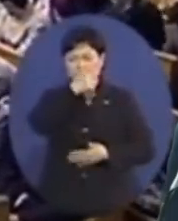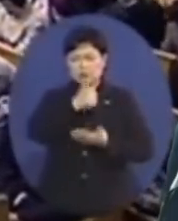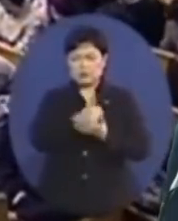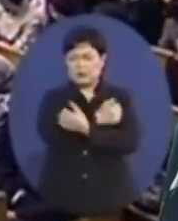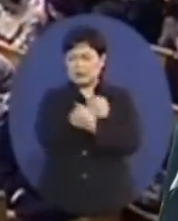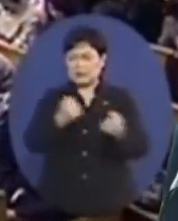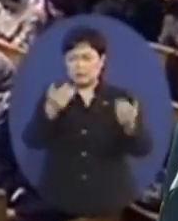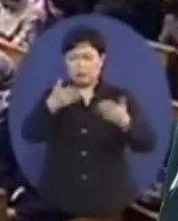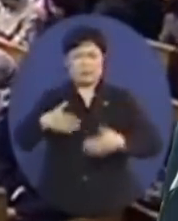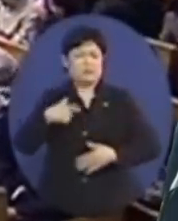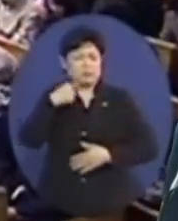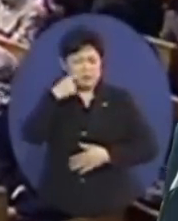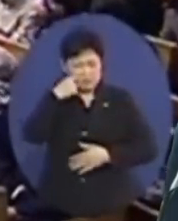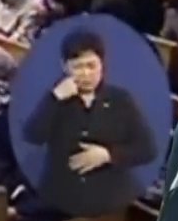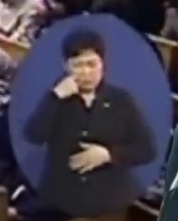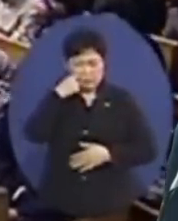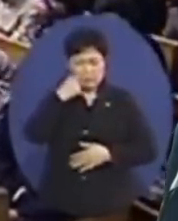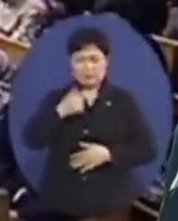받지 못하고